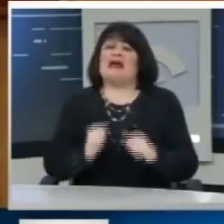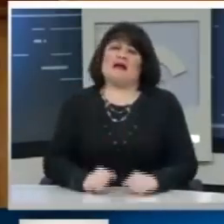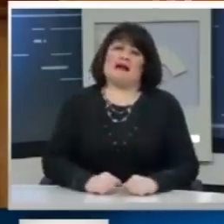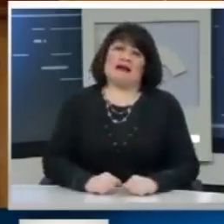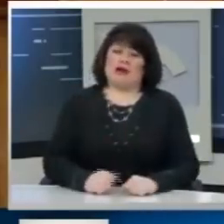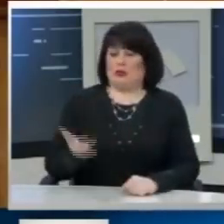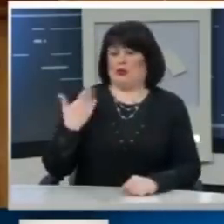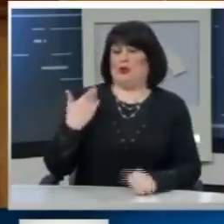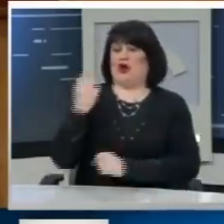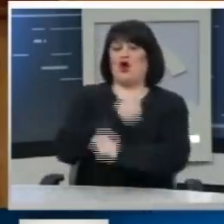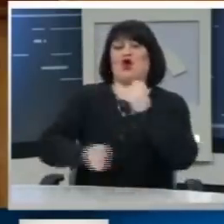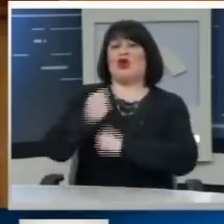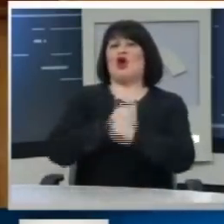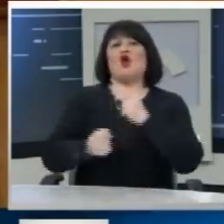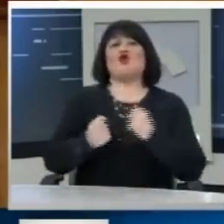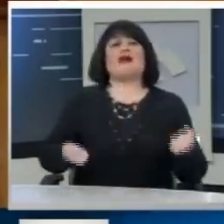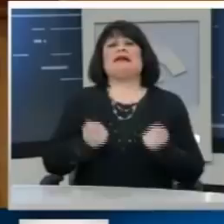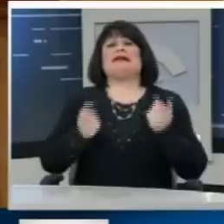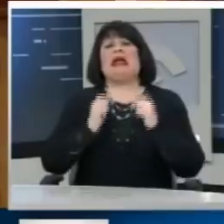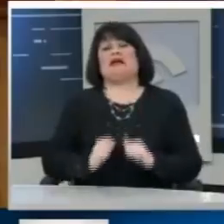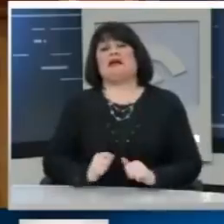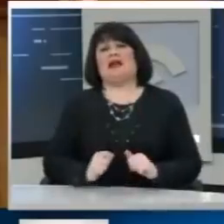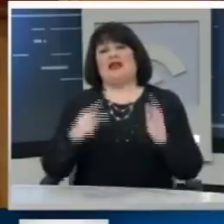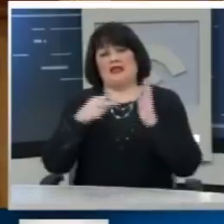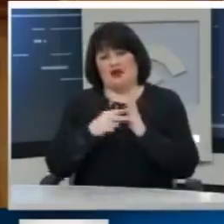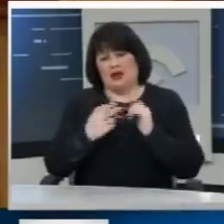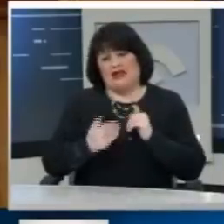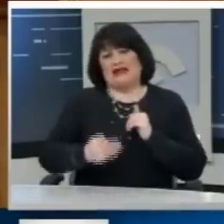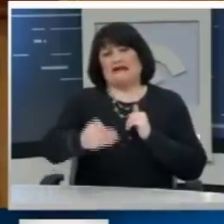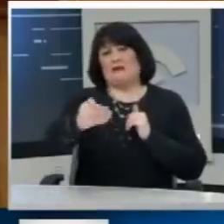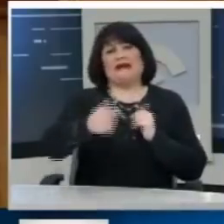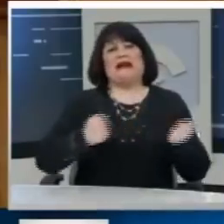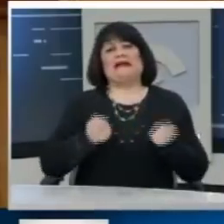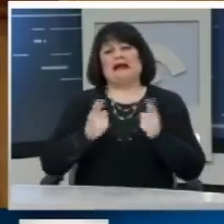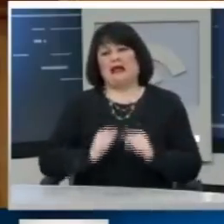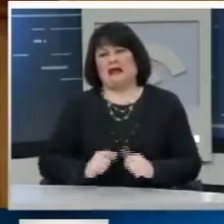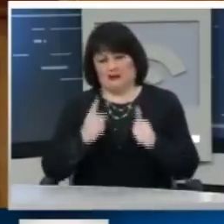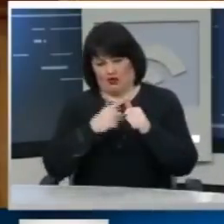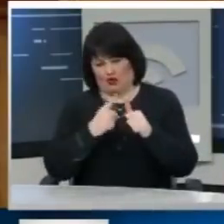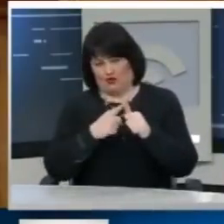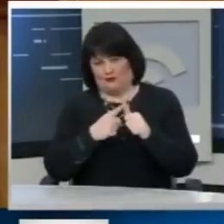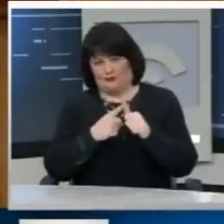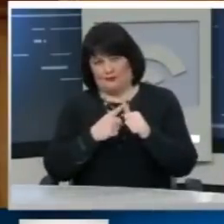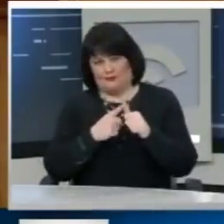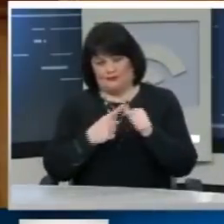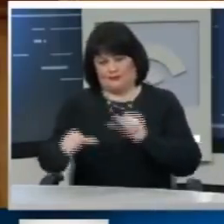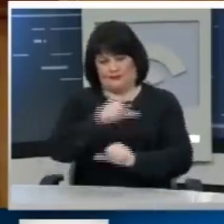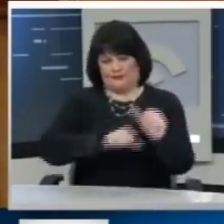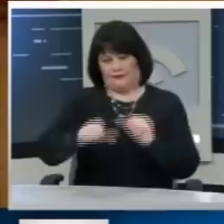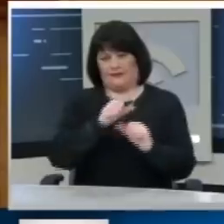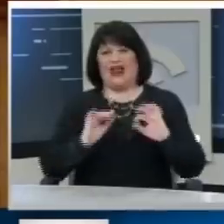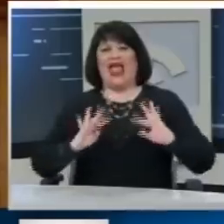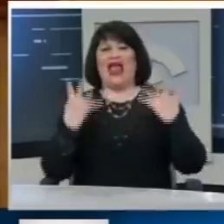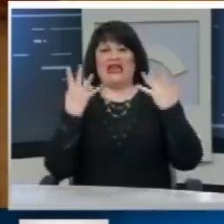τα τελευταία χρόνια. Δεν λέω παλιά. Θα σας πω το 2000 και μετά. Ούτε πιο πριν. Πρώτον, αλλαγή της 9ης